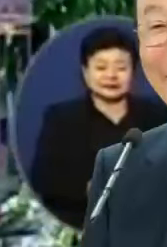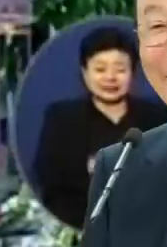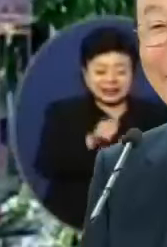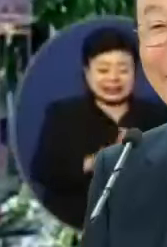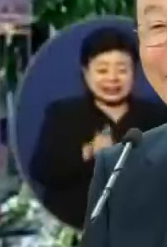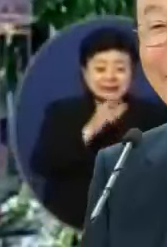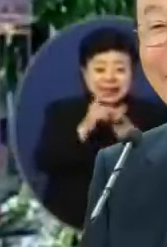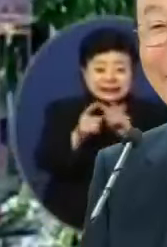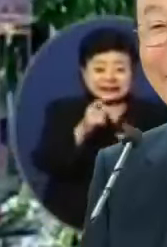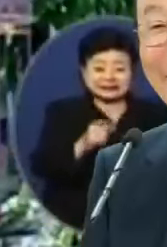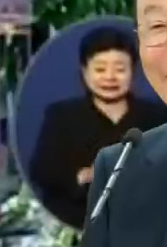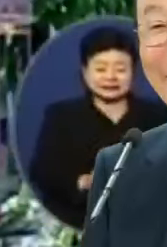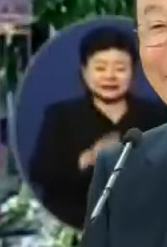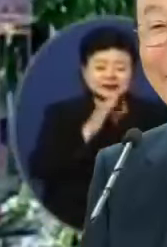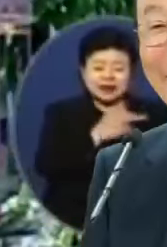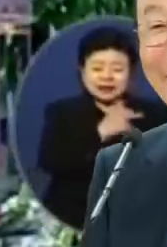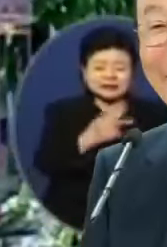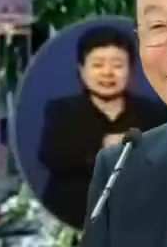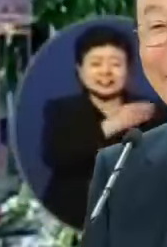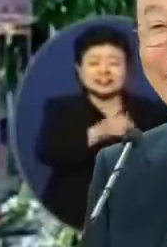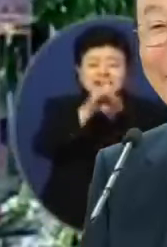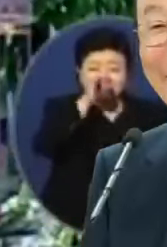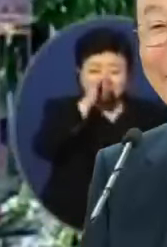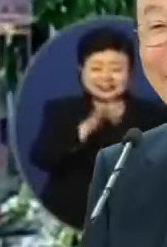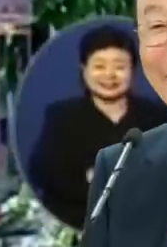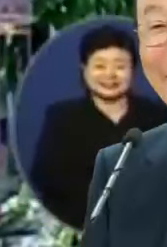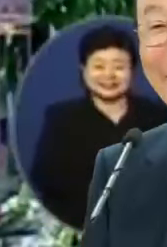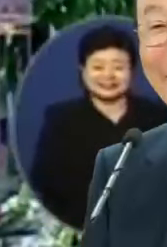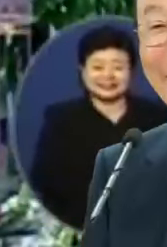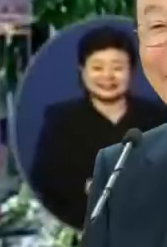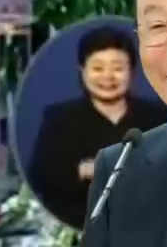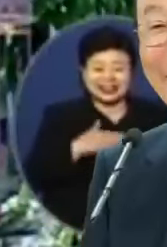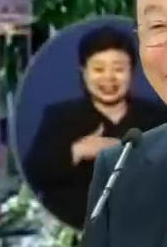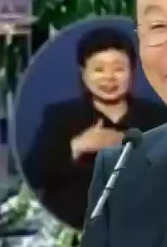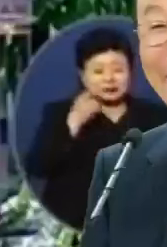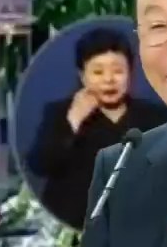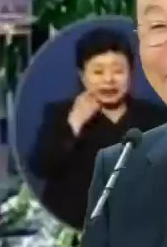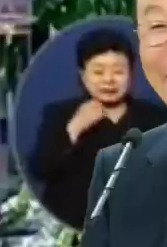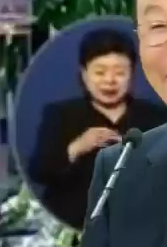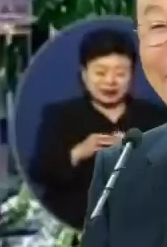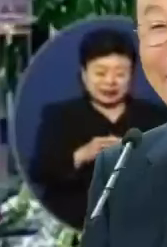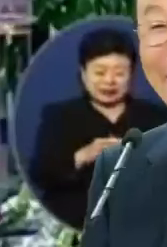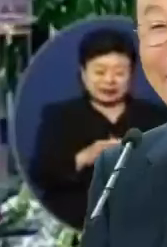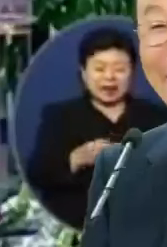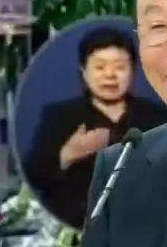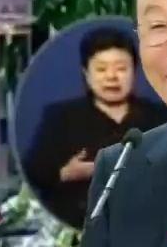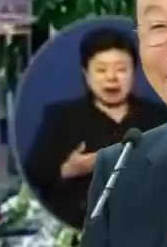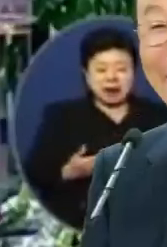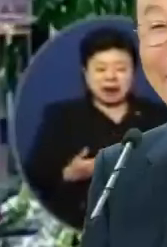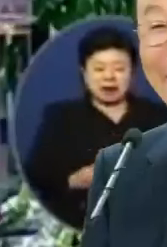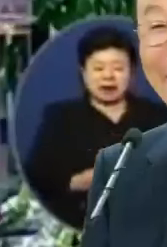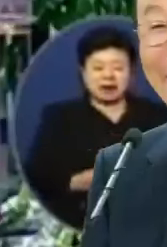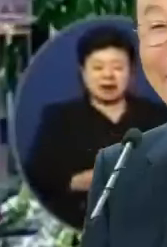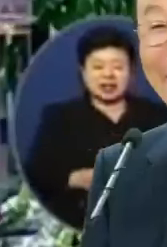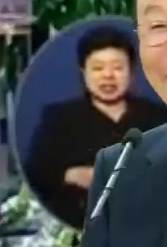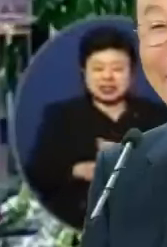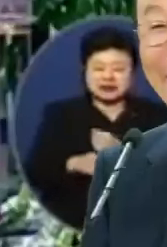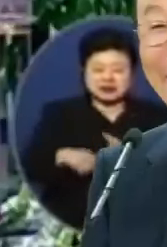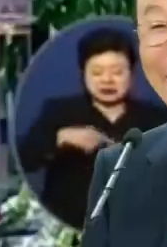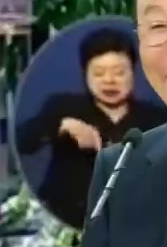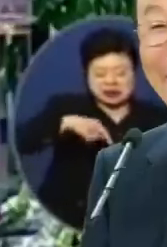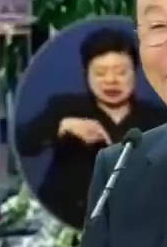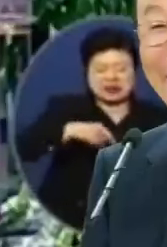하나님의 말씀이 얼마나 큰 능력을 가지고 있는지 알지 못하면 바쁘다거나 이런저런 일을